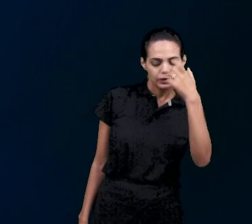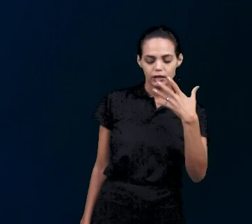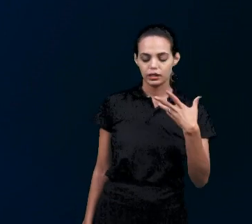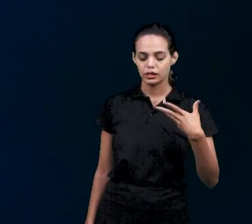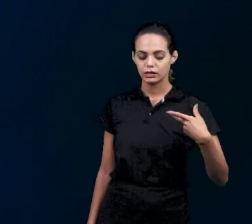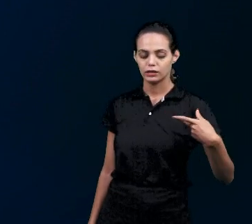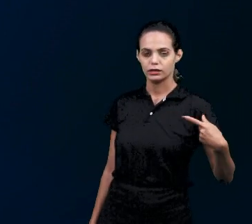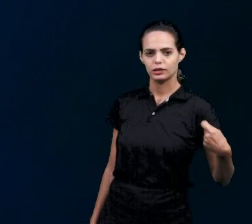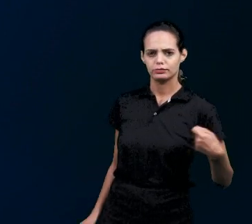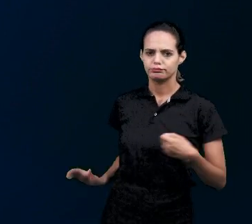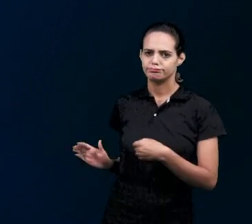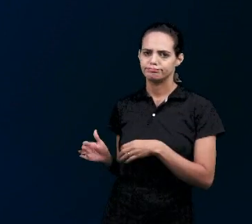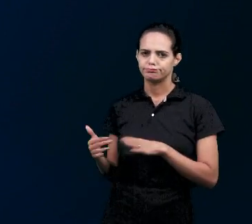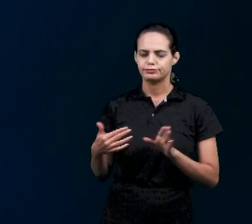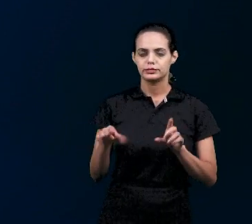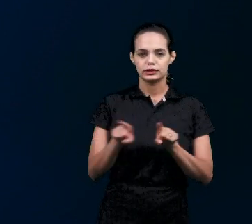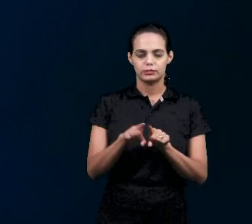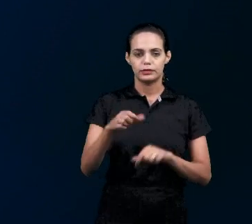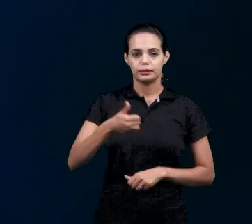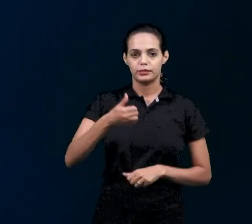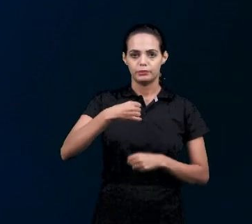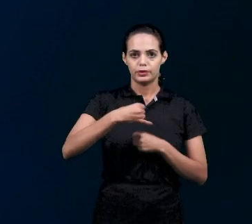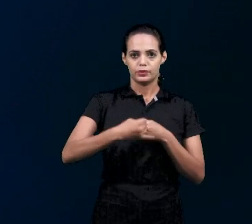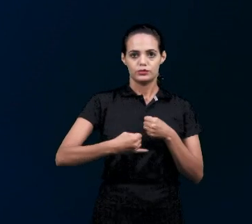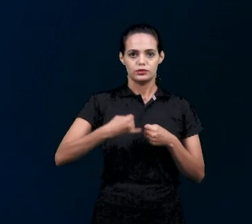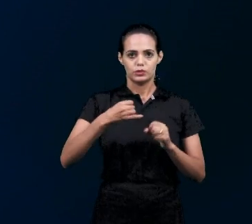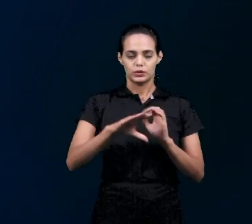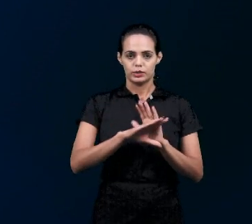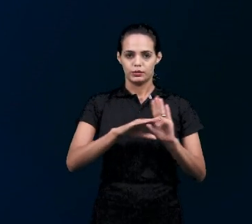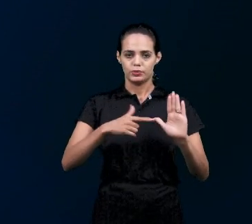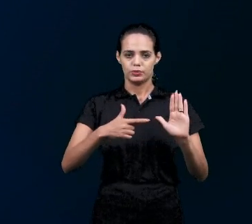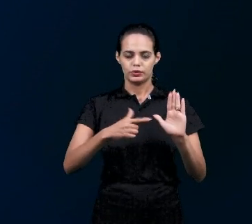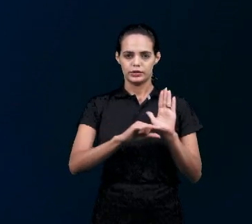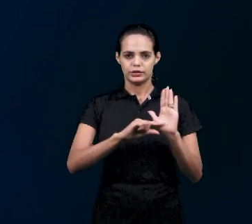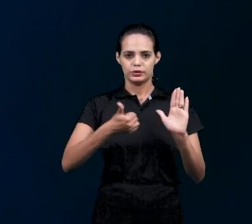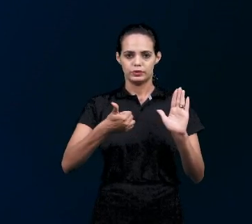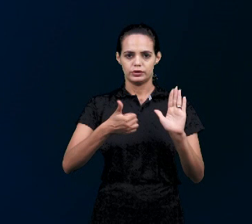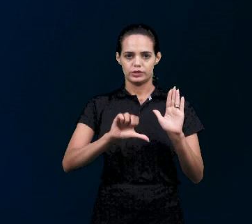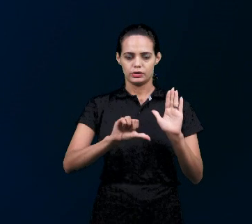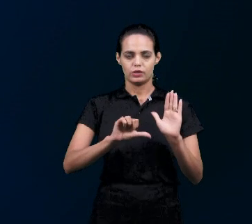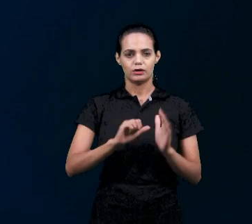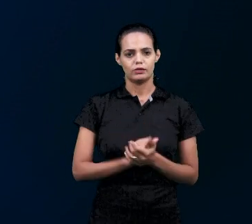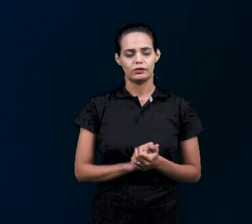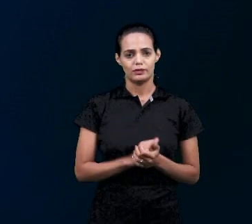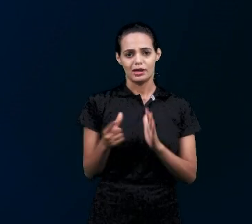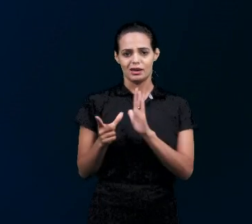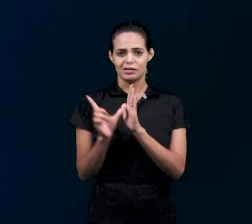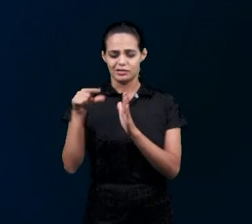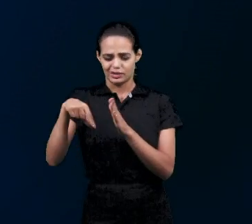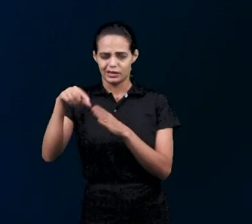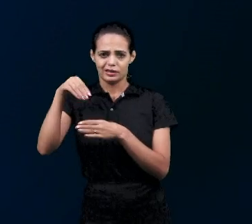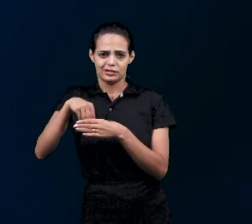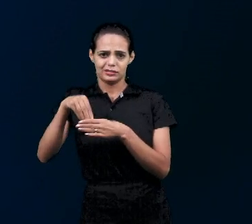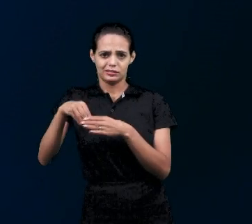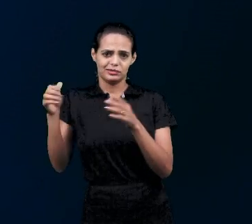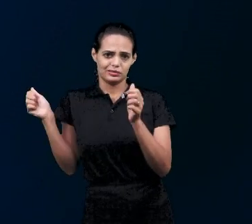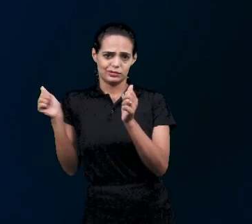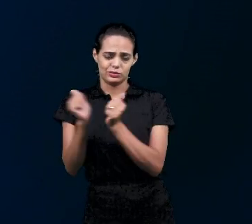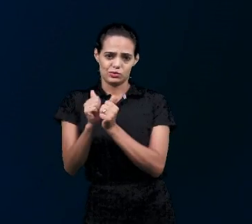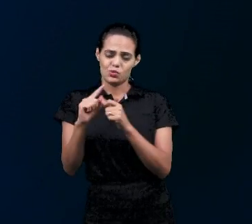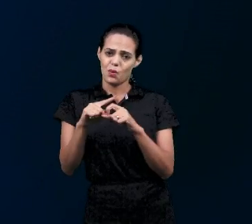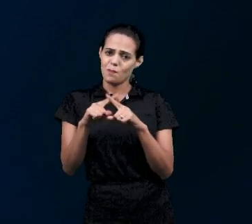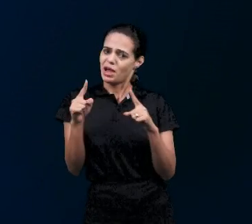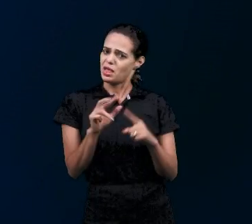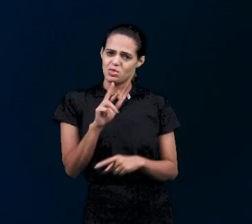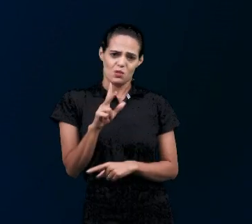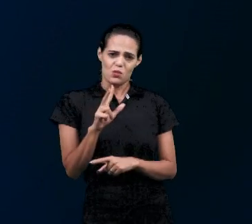Jean chapitre 2, 19, qui dit ils sont partis du milieu de nous, ils n'étaient pas de nous, parce que s'ils étaient